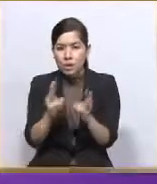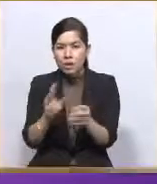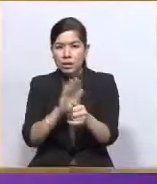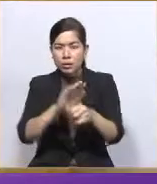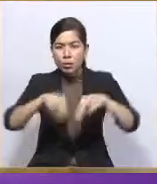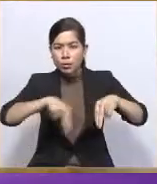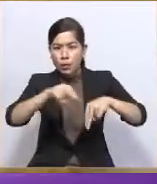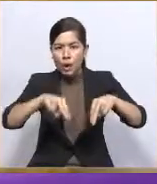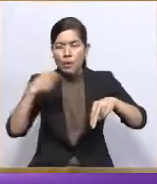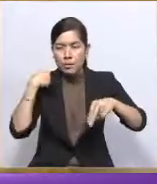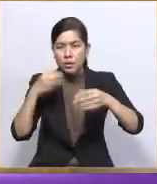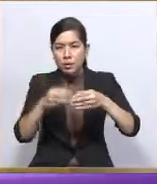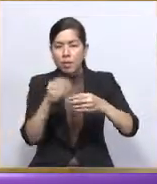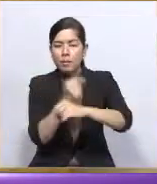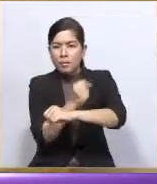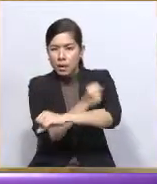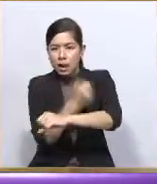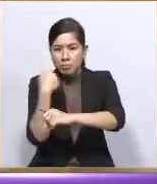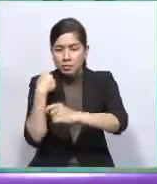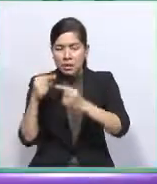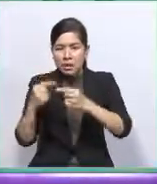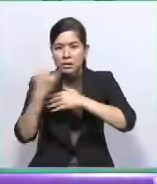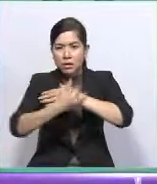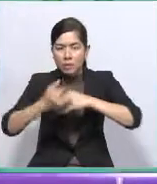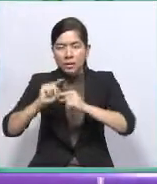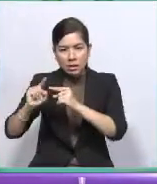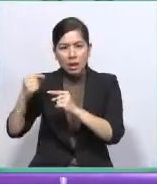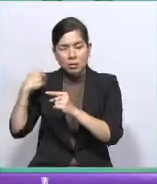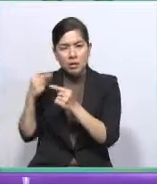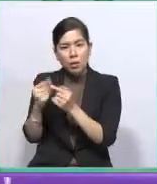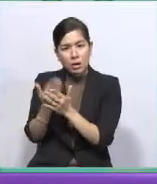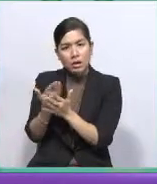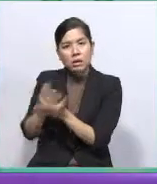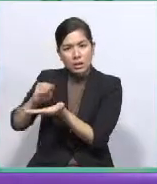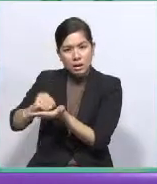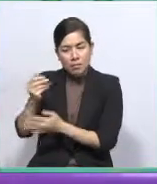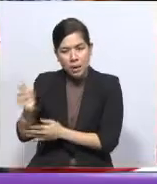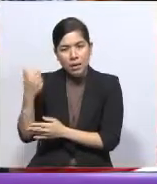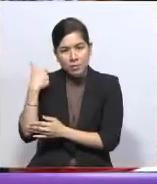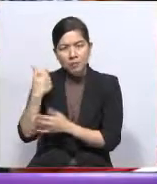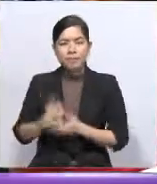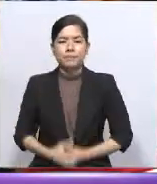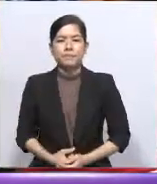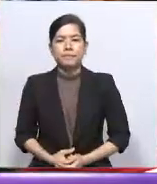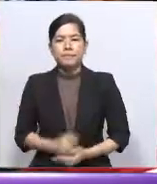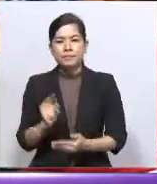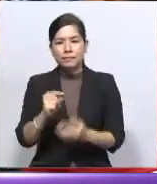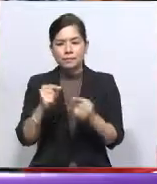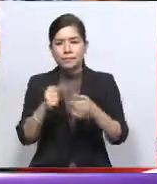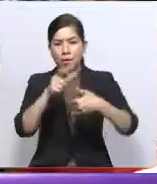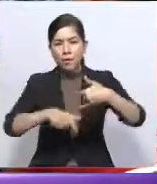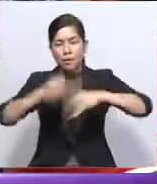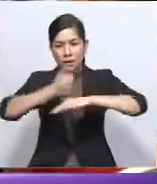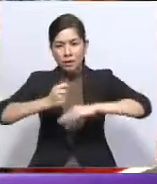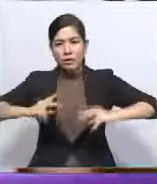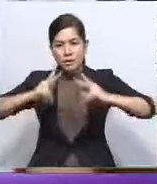ถเรียกเก็บค่าใช้จ่ายได้รวมทั้งวางแผนรูปแบบการดูแลแรงงานต่างด้าวที่มีประสิทธิภาพครับนอกจากนี้นะครับรัฐมนตรีว่